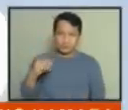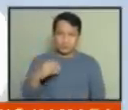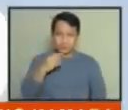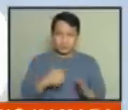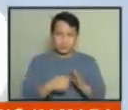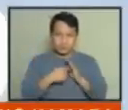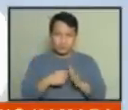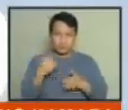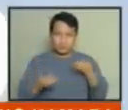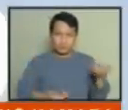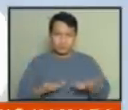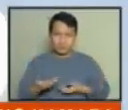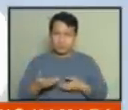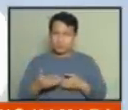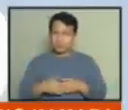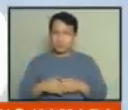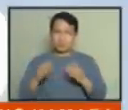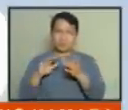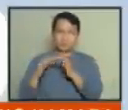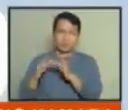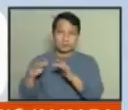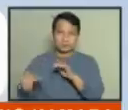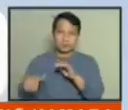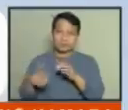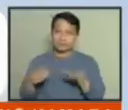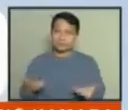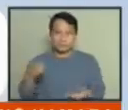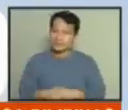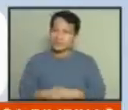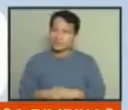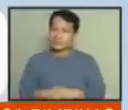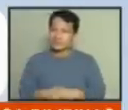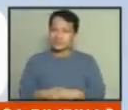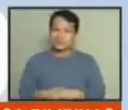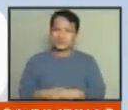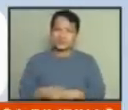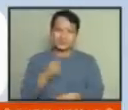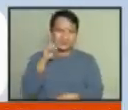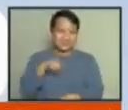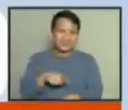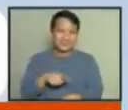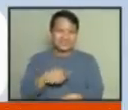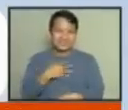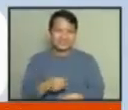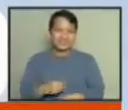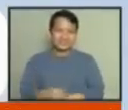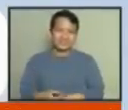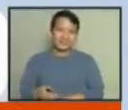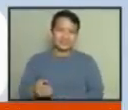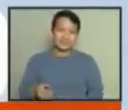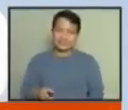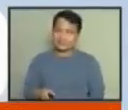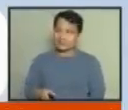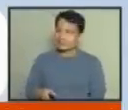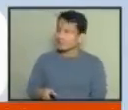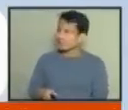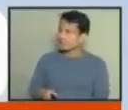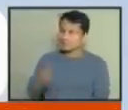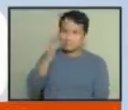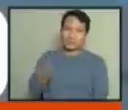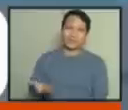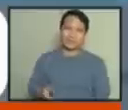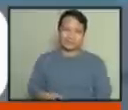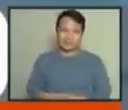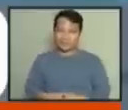siya? Parang networking, baka may Ferrari nito. Yun, hindi ko nga po alam. Pumuti na ba ito? Ah, bakla po, pero baklain po yan, sir